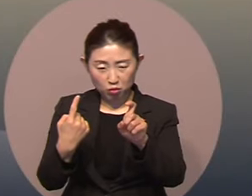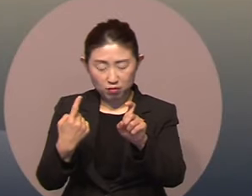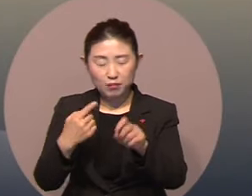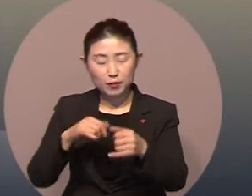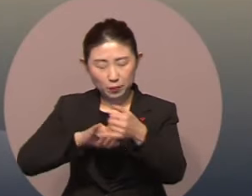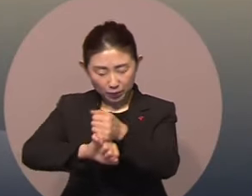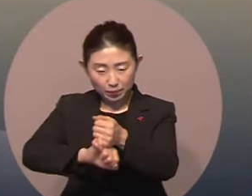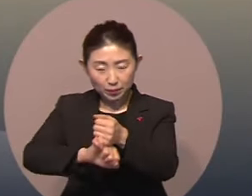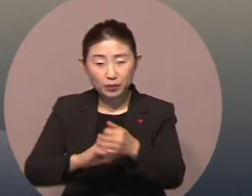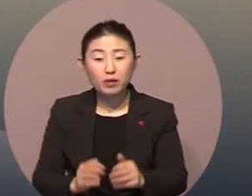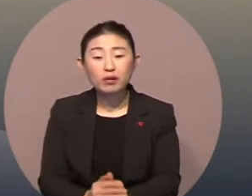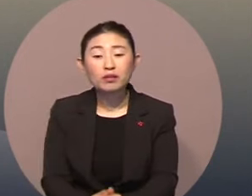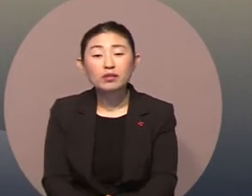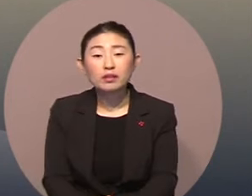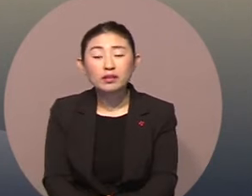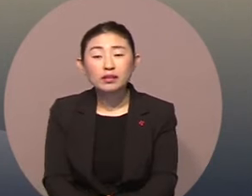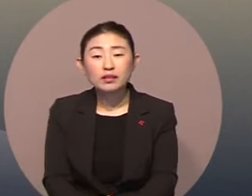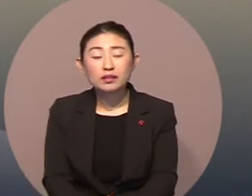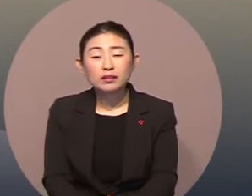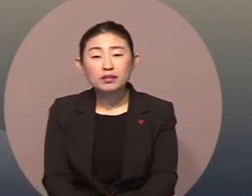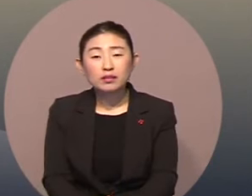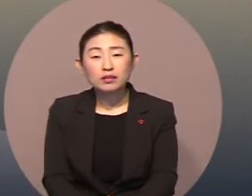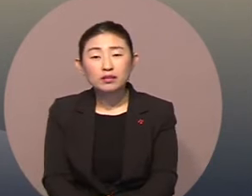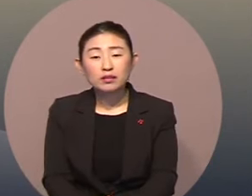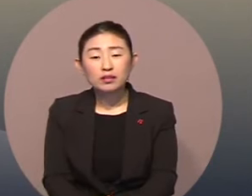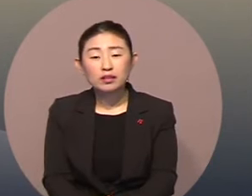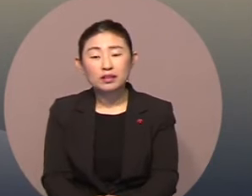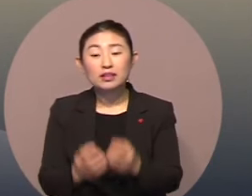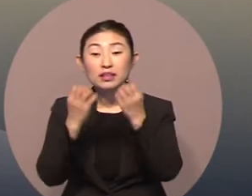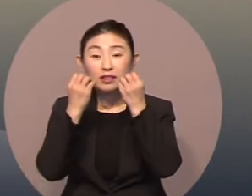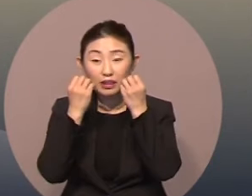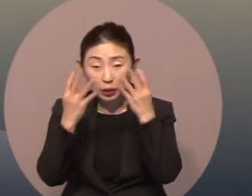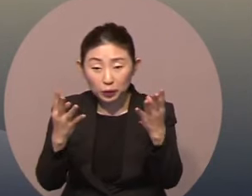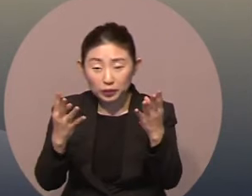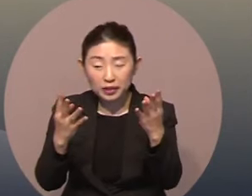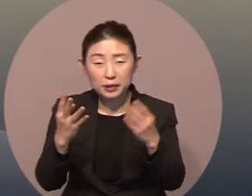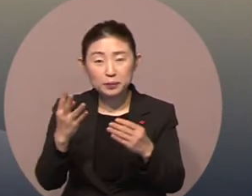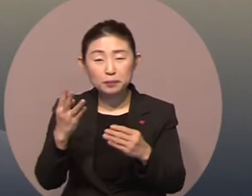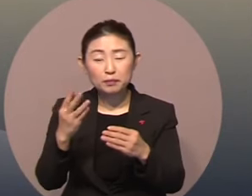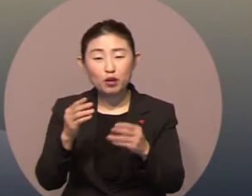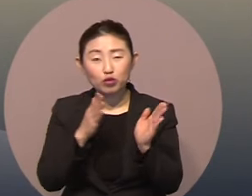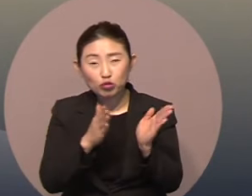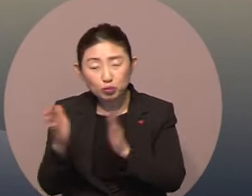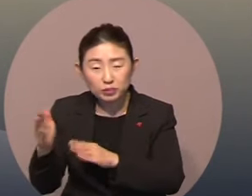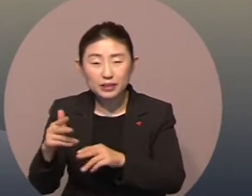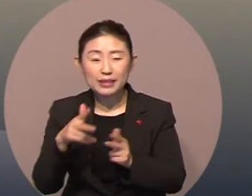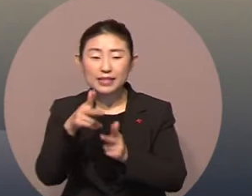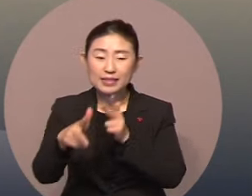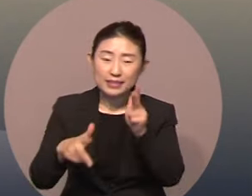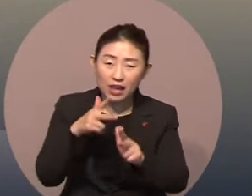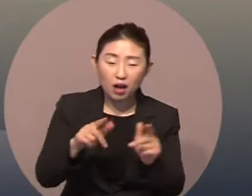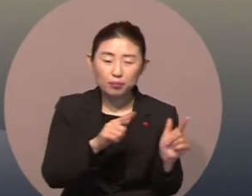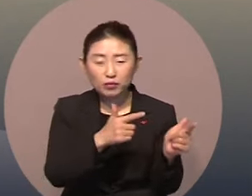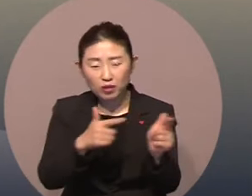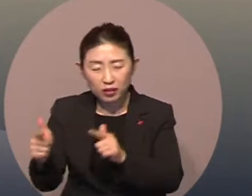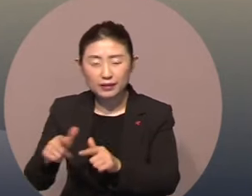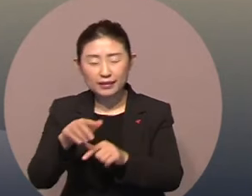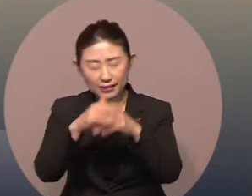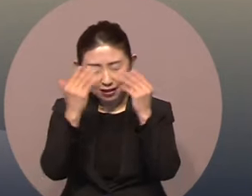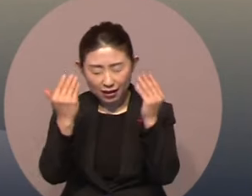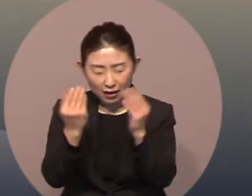열어나가겠다. 그리고 또 우리가 새롭게 구상을 했던 시책들